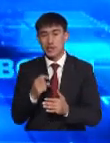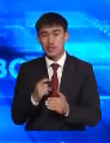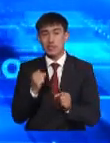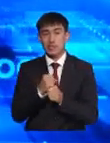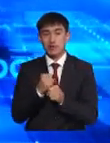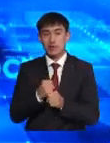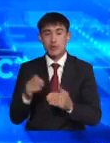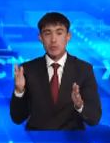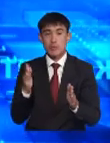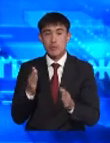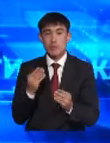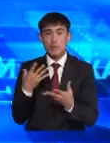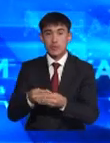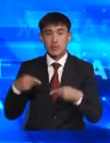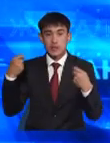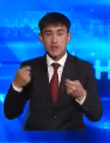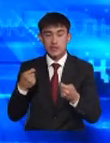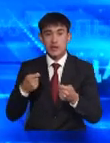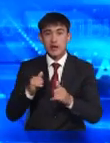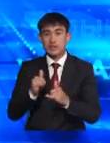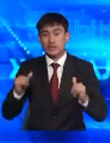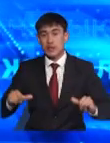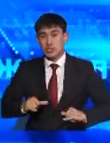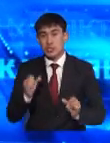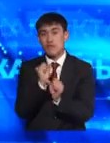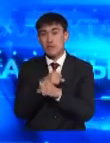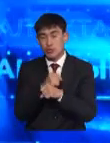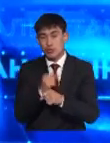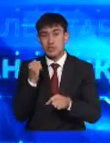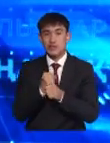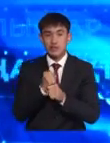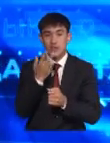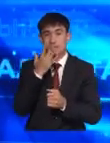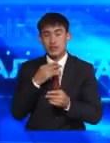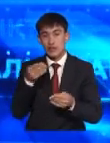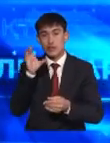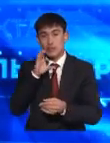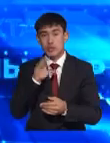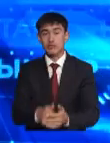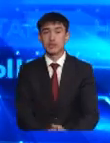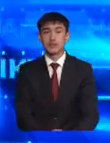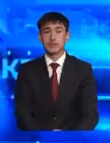по изготовлению приданного для невест, разведение лошадей и верблюдов, изготовление национальных напитков.